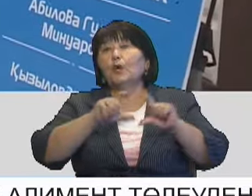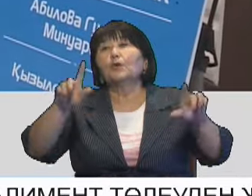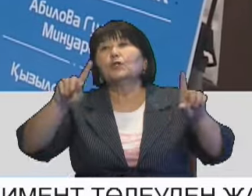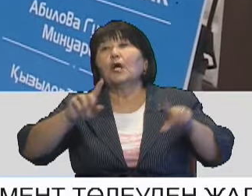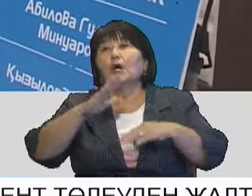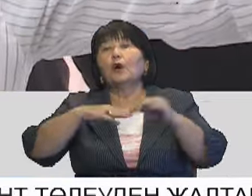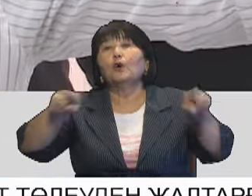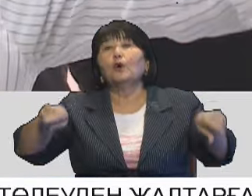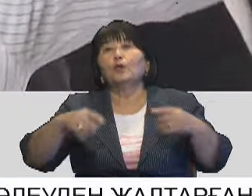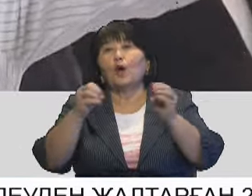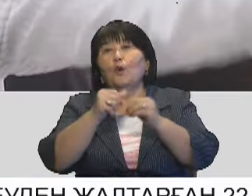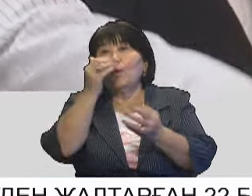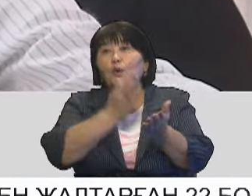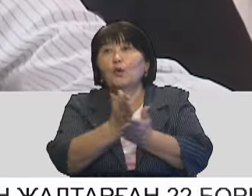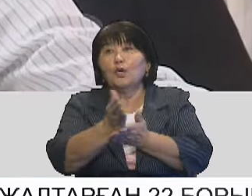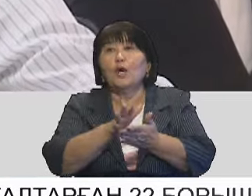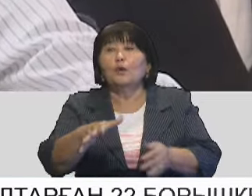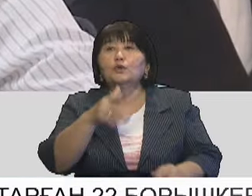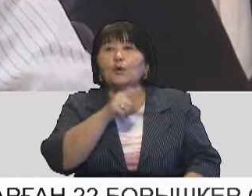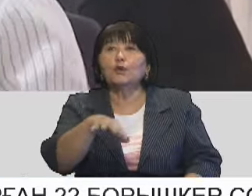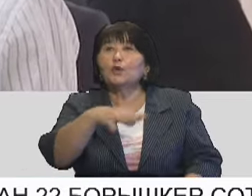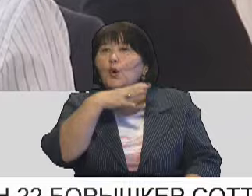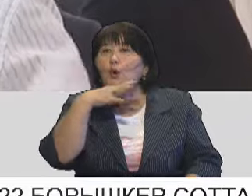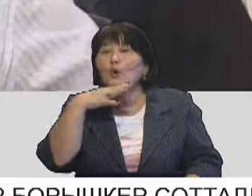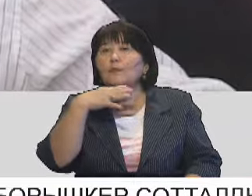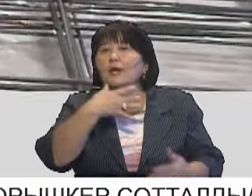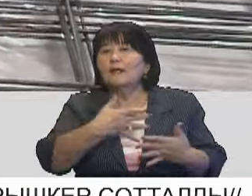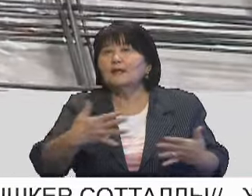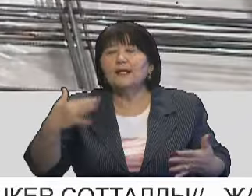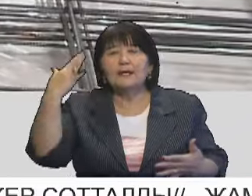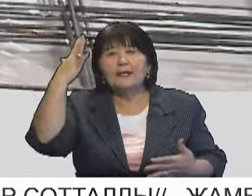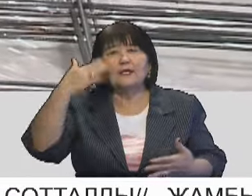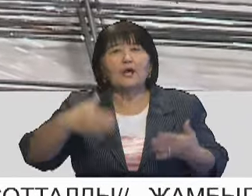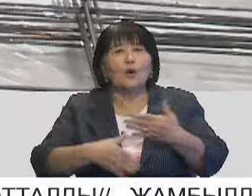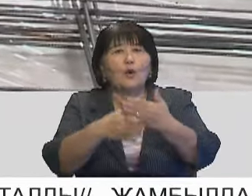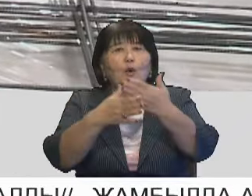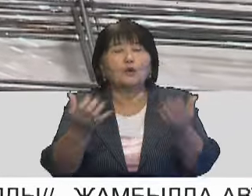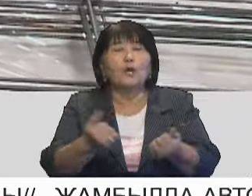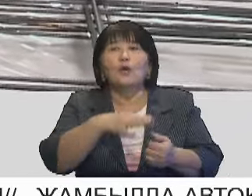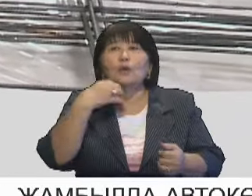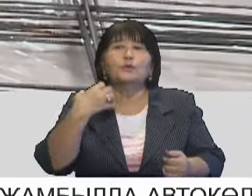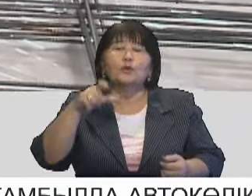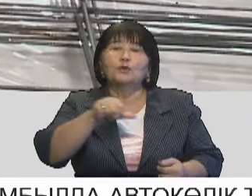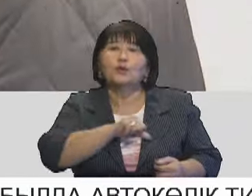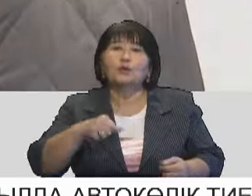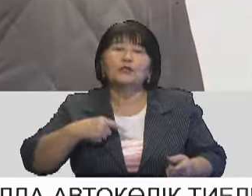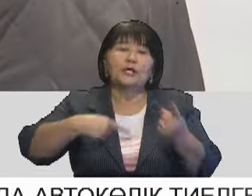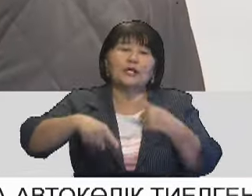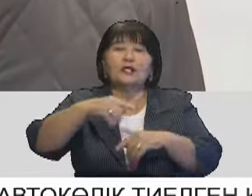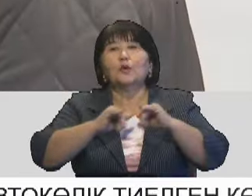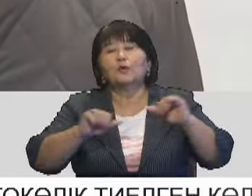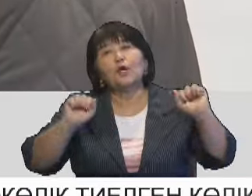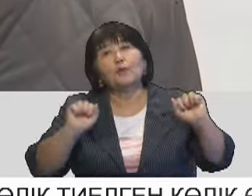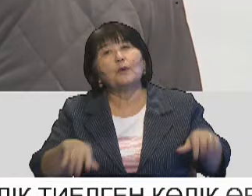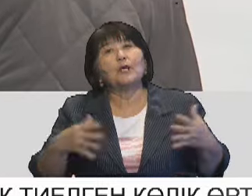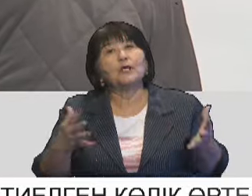құрылғанына 10 жыл толды. Осы уақыт аралығында көптеген тың идея қолдау тауып, қаншама қызылордалық өз кәсібін өрістетуге мүмкіндік